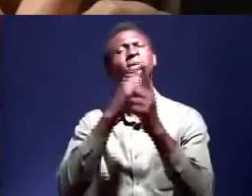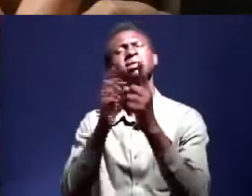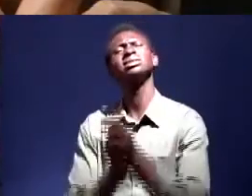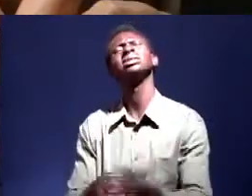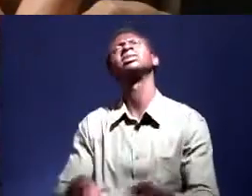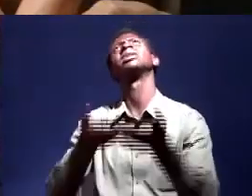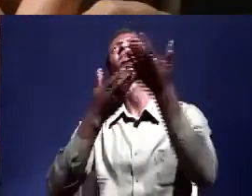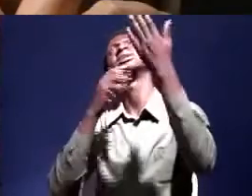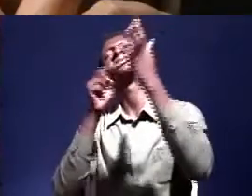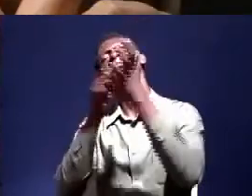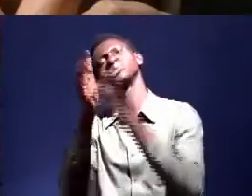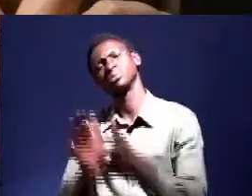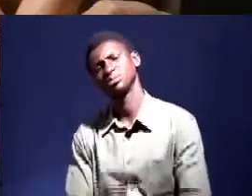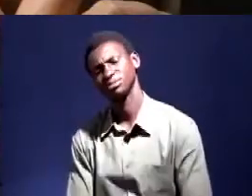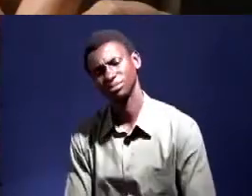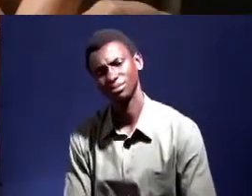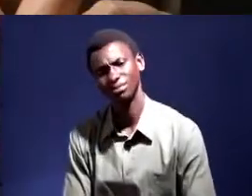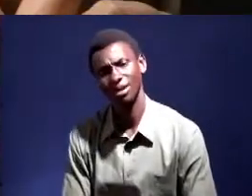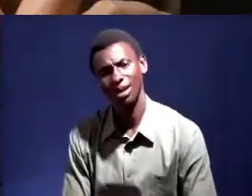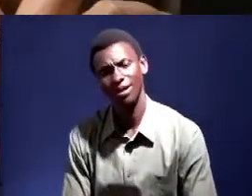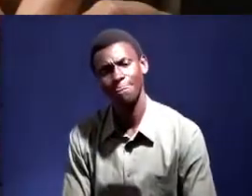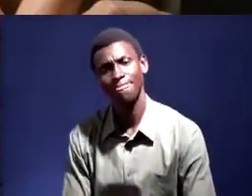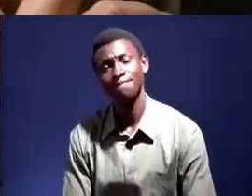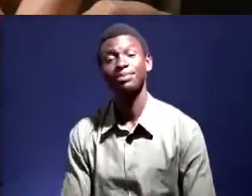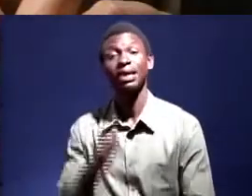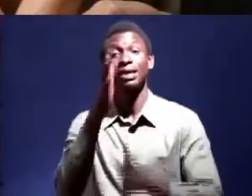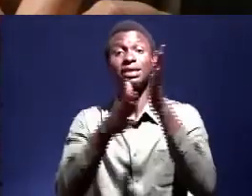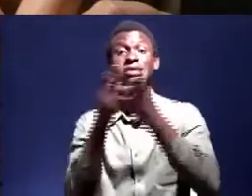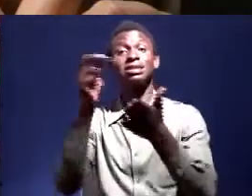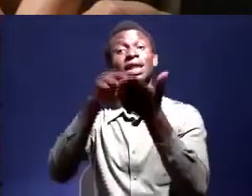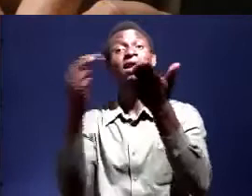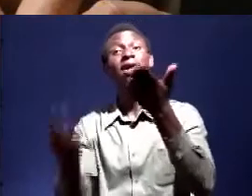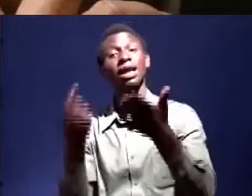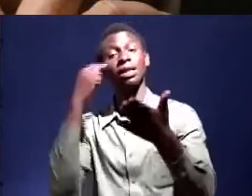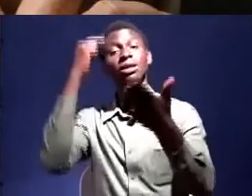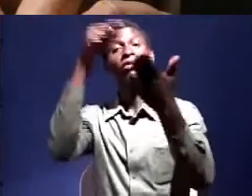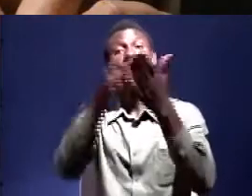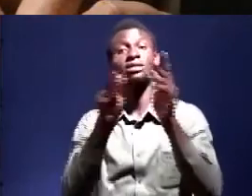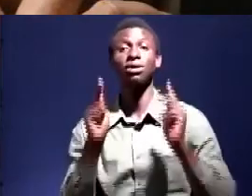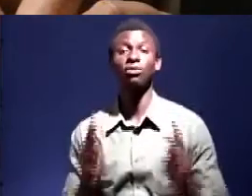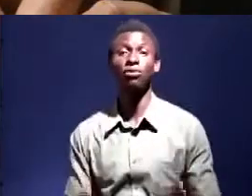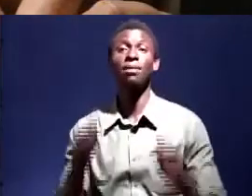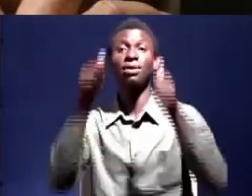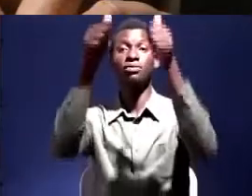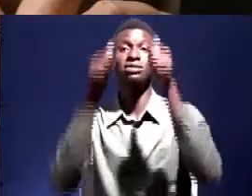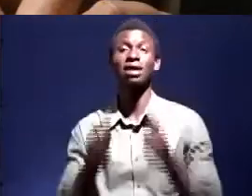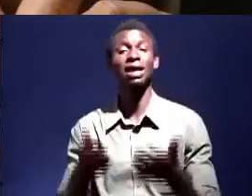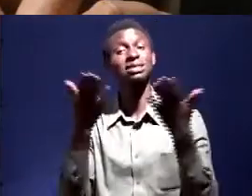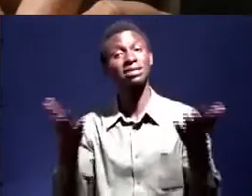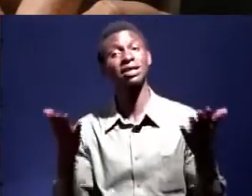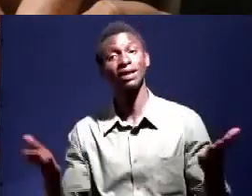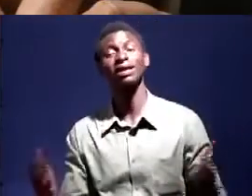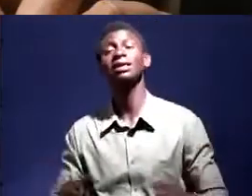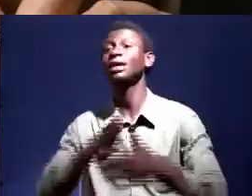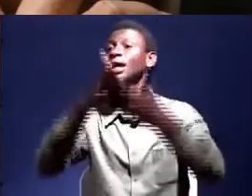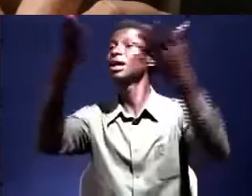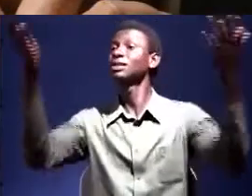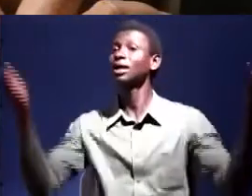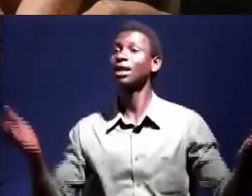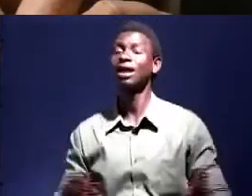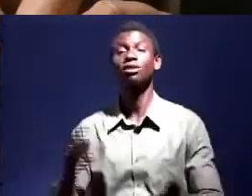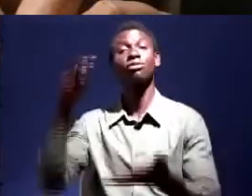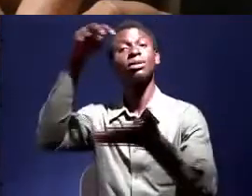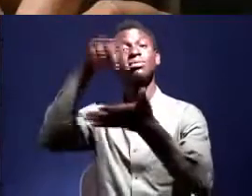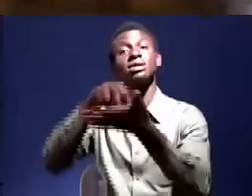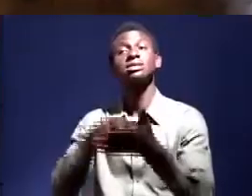taking a public stand for Christ? Ni ishara gani inayoonyesha ya kwamba tunatangaza dhahiri hadharani ya kwamba tunasimama kwa ajili ya In